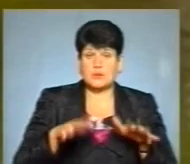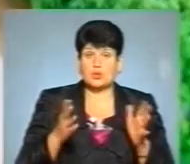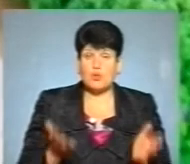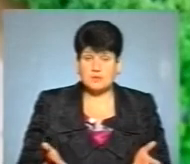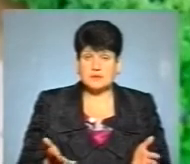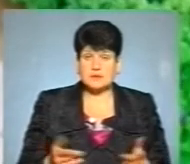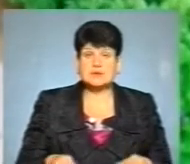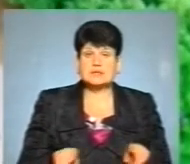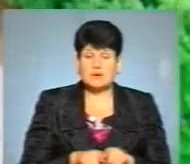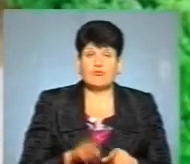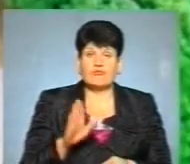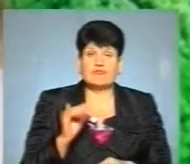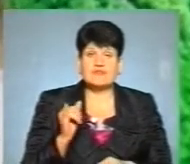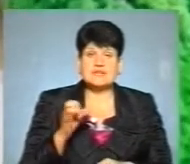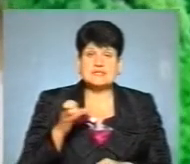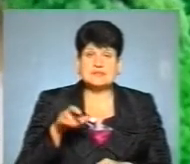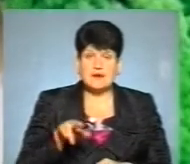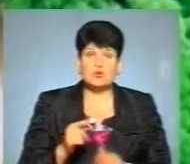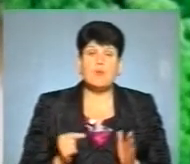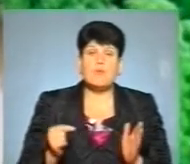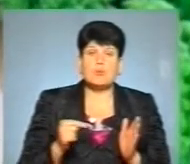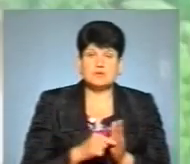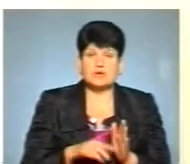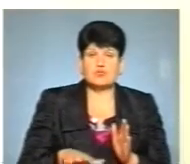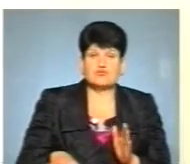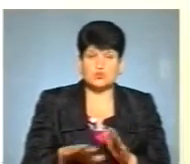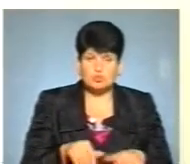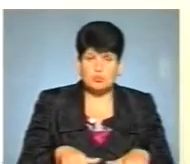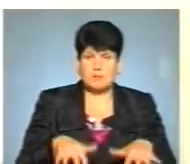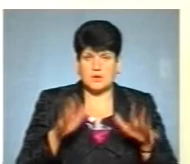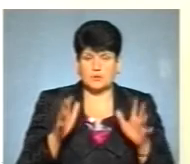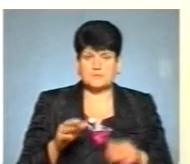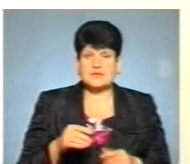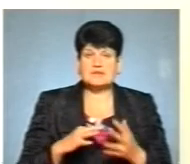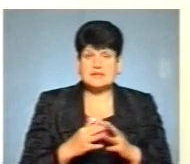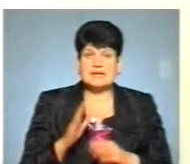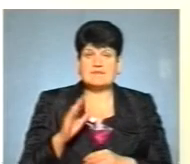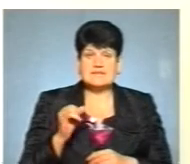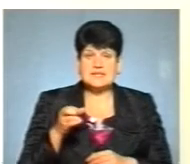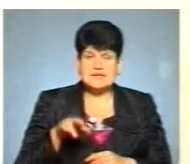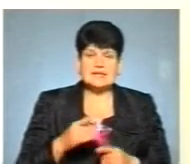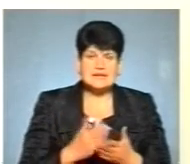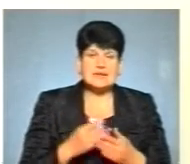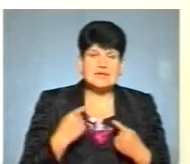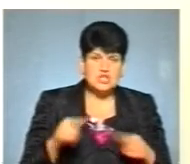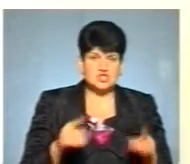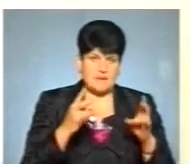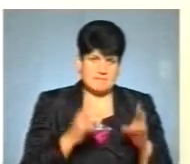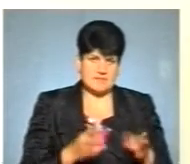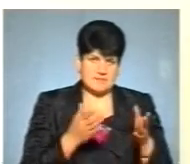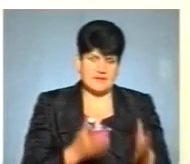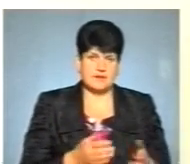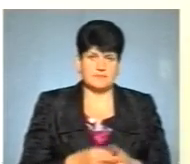і село Вістря, воно потенційно попадає в зону підтоплення. В селі Вістря є інша біда. Там є